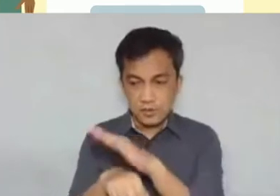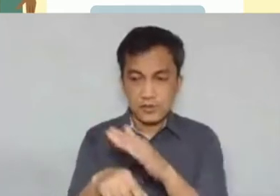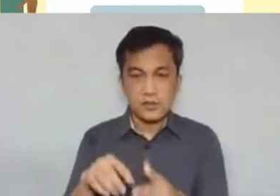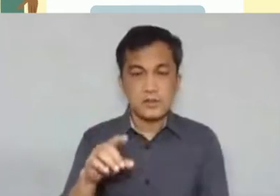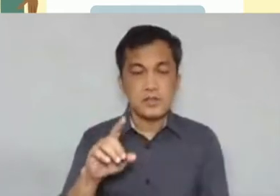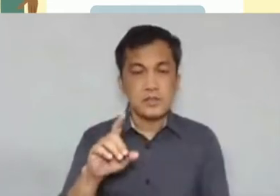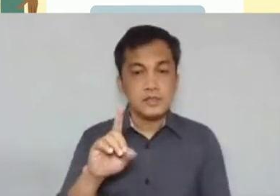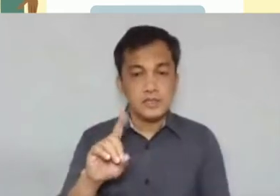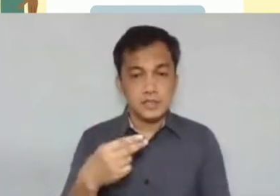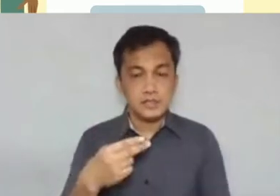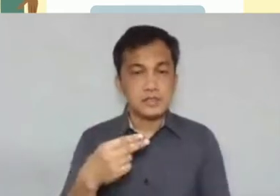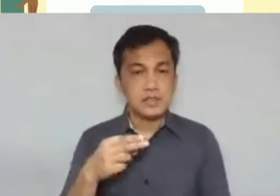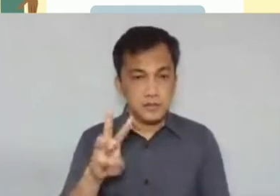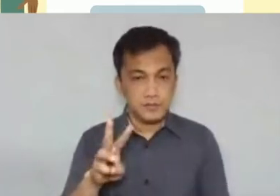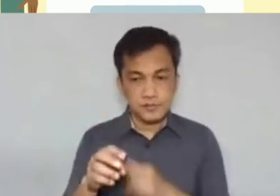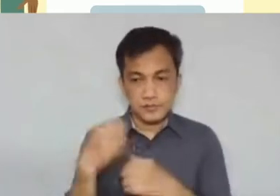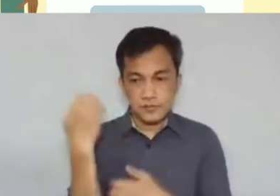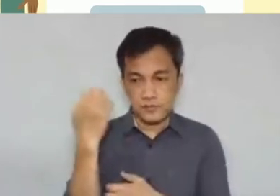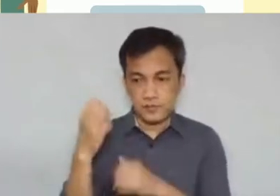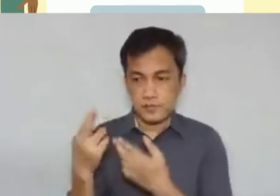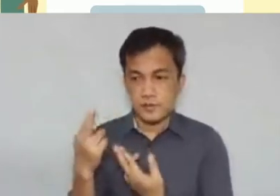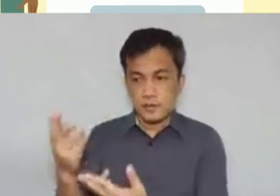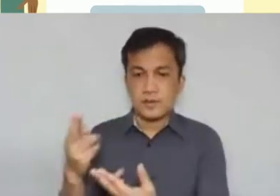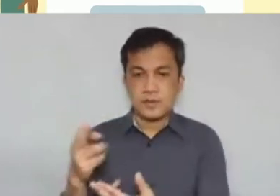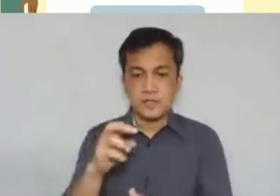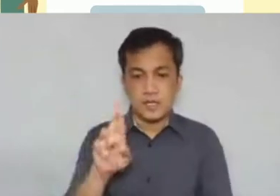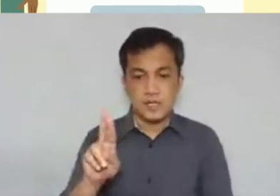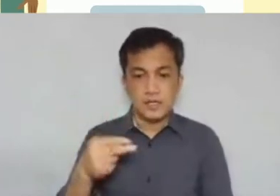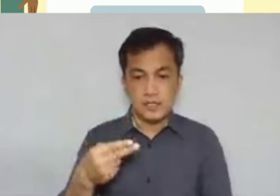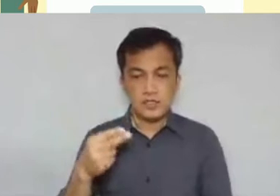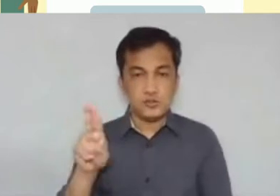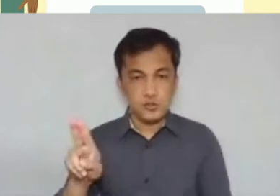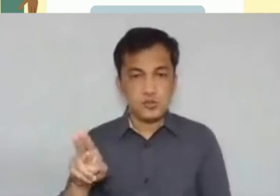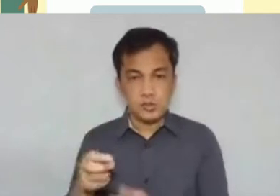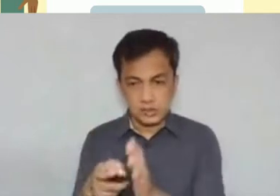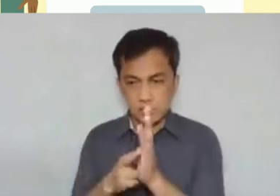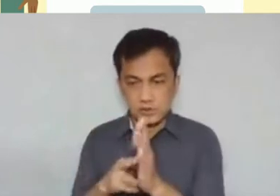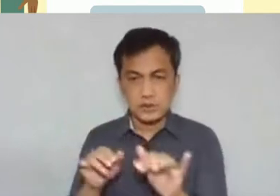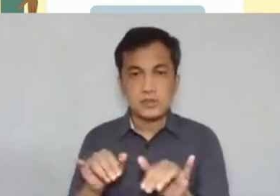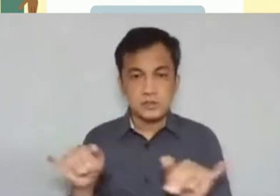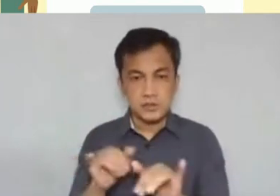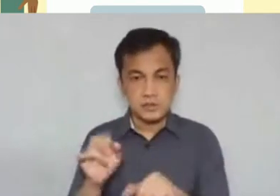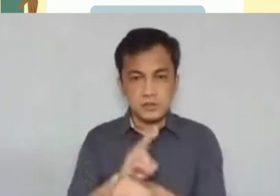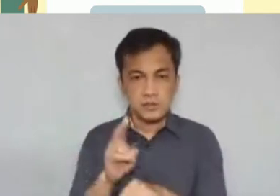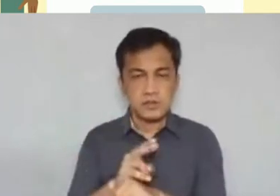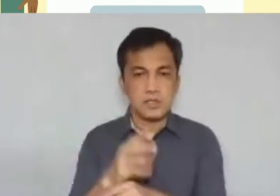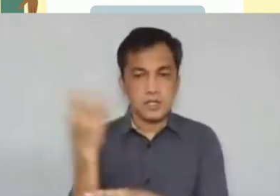emergency referral sa RHU kasama ang kahilingang magamit ang kanilang ambulansyang pandagat.